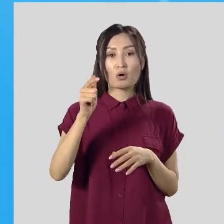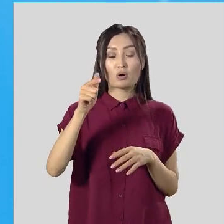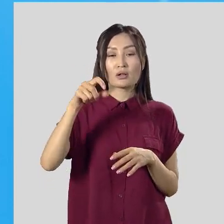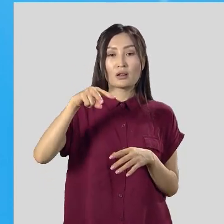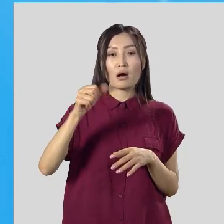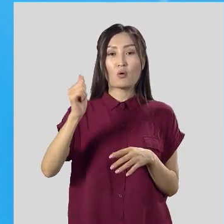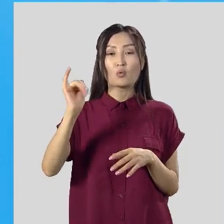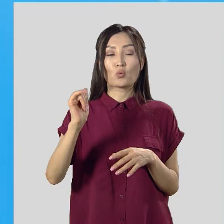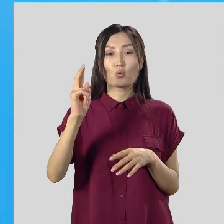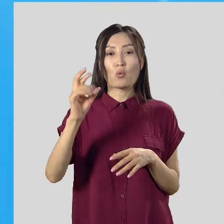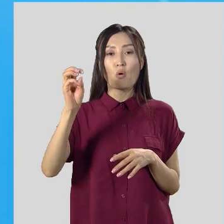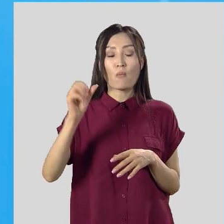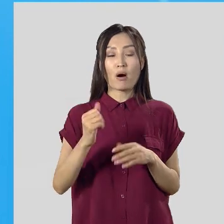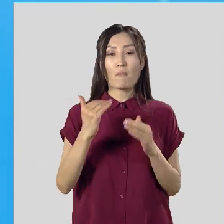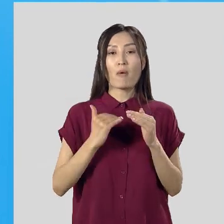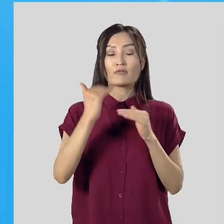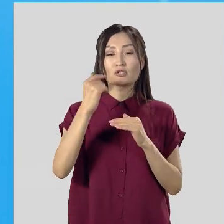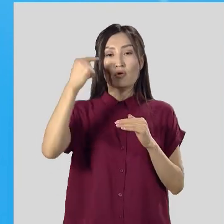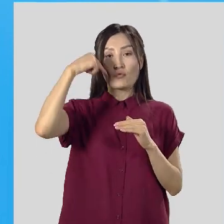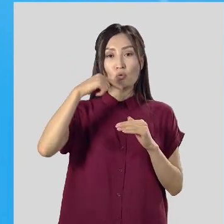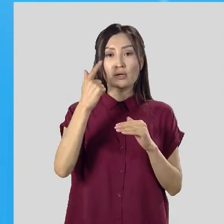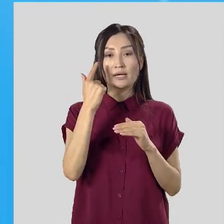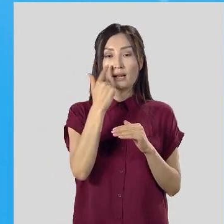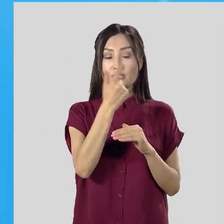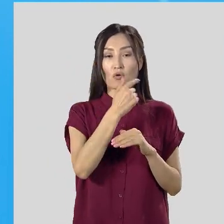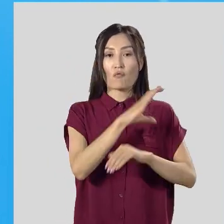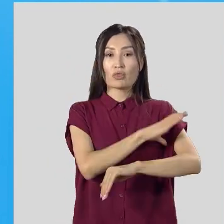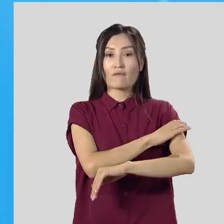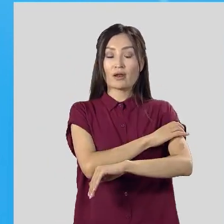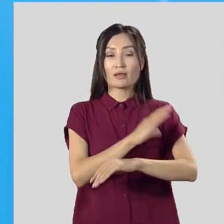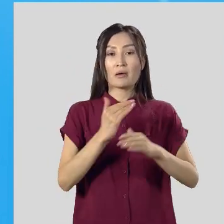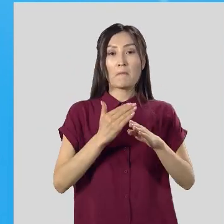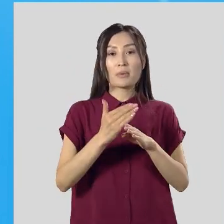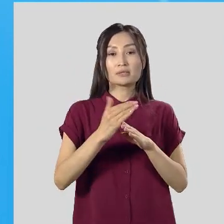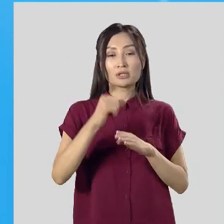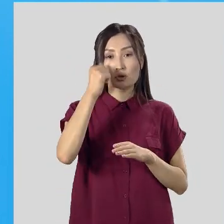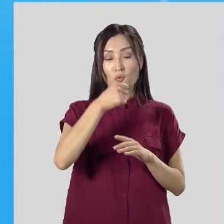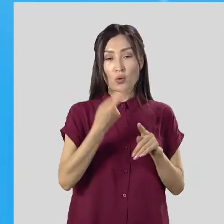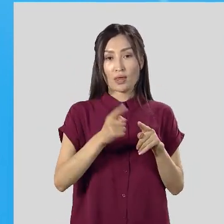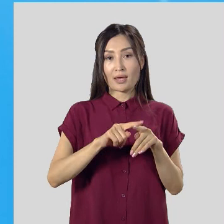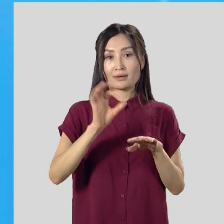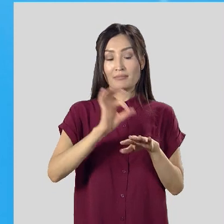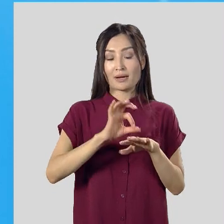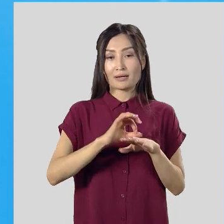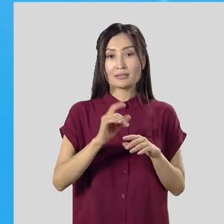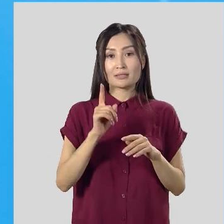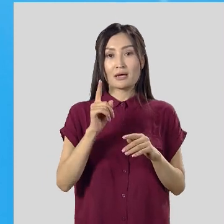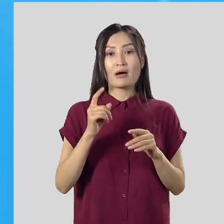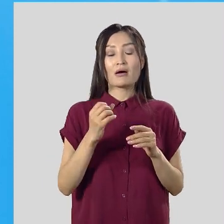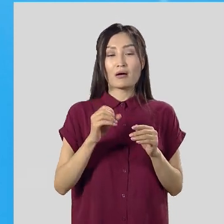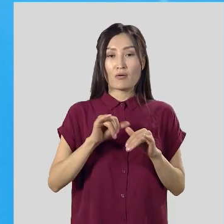глаукома, повышение внутриглазного давления. За последние годы эти болезни